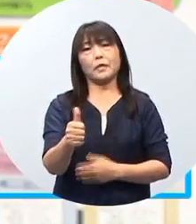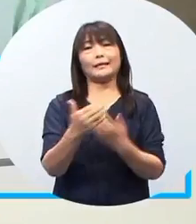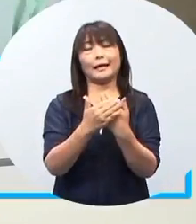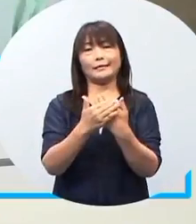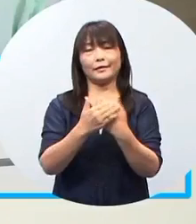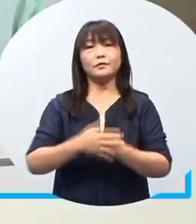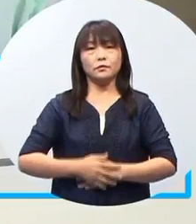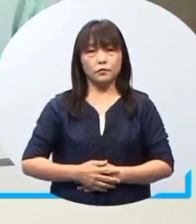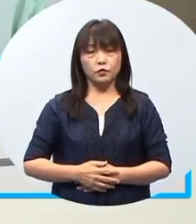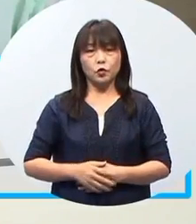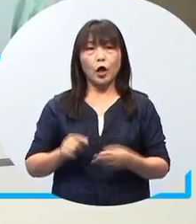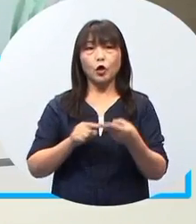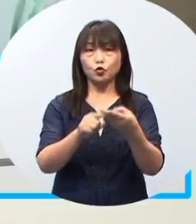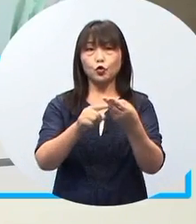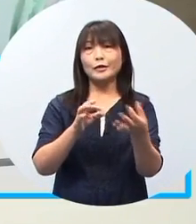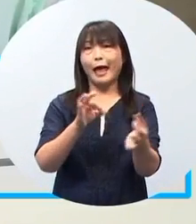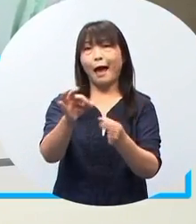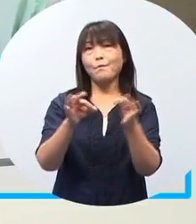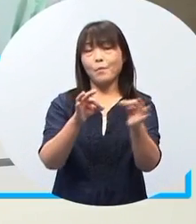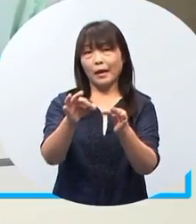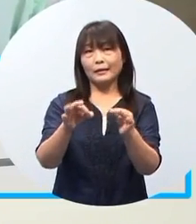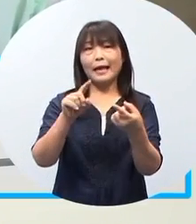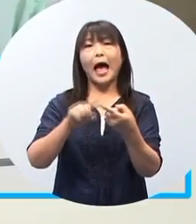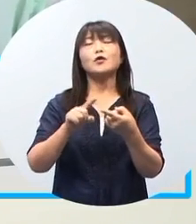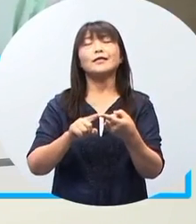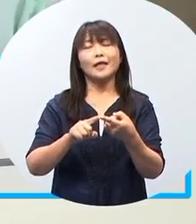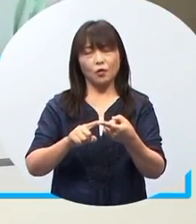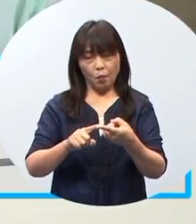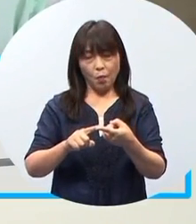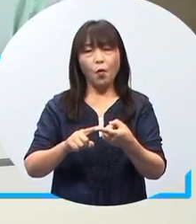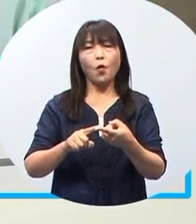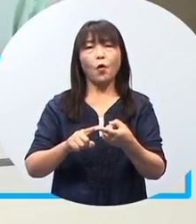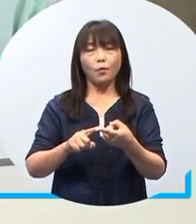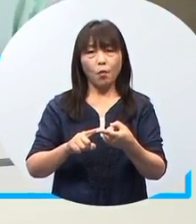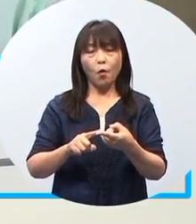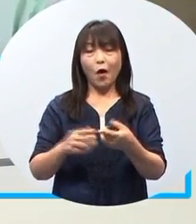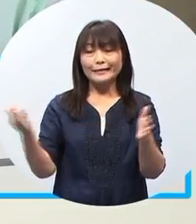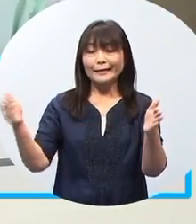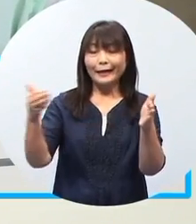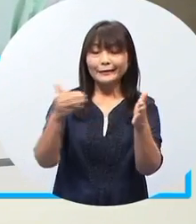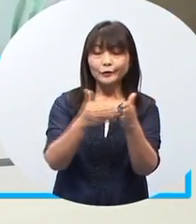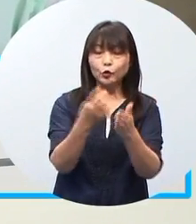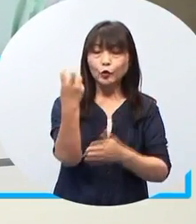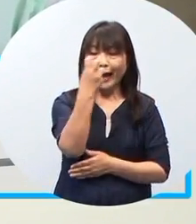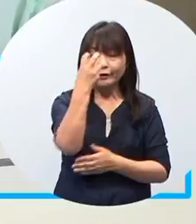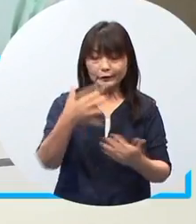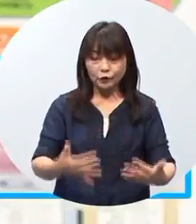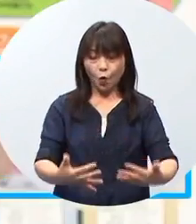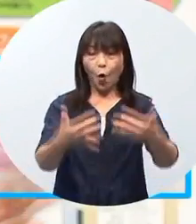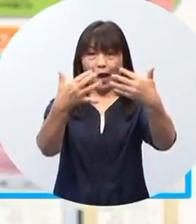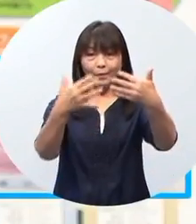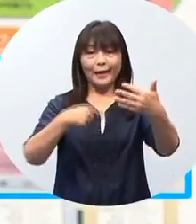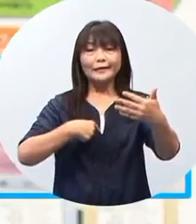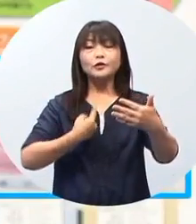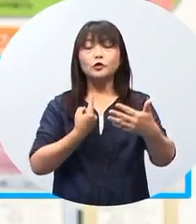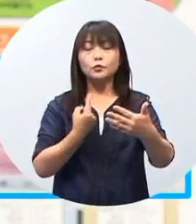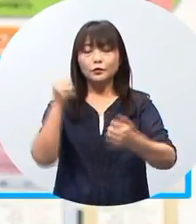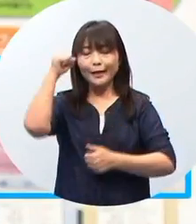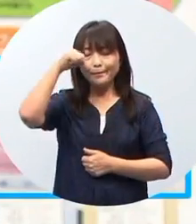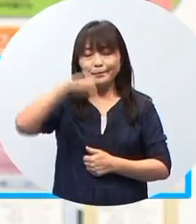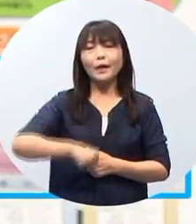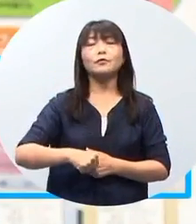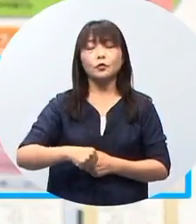。通信販売に該当するんですけれども、最終確認画面というご自身で料金を承諾